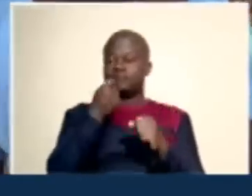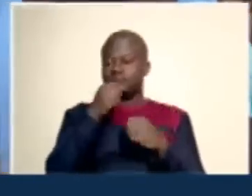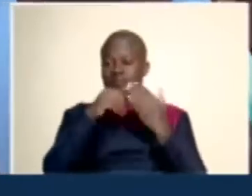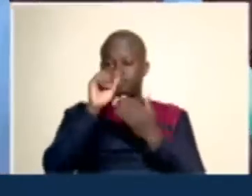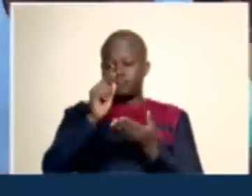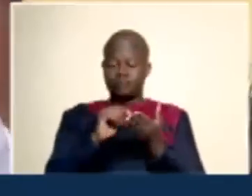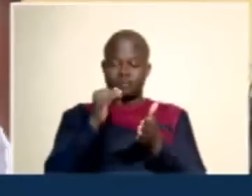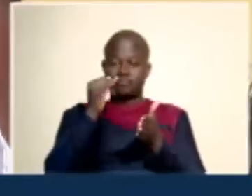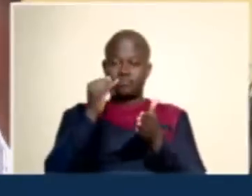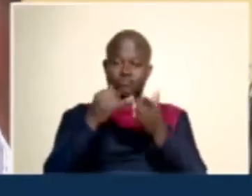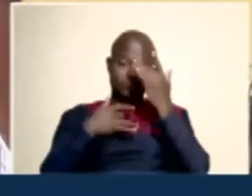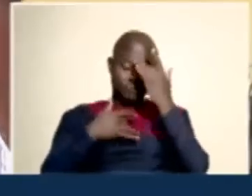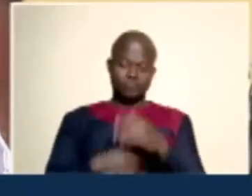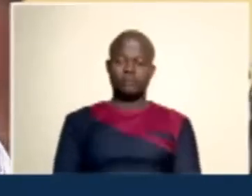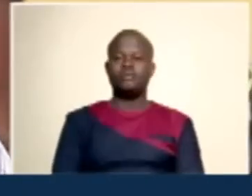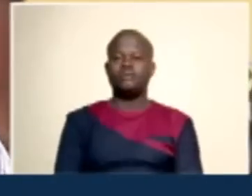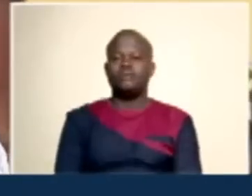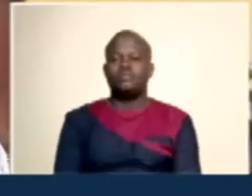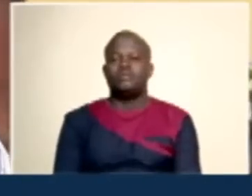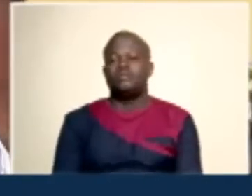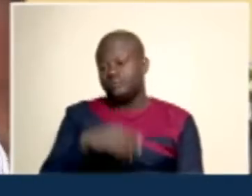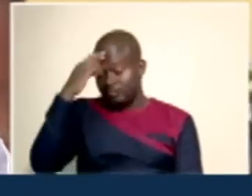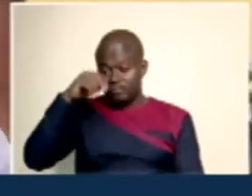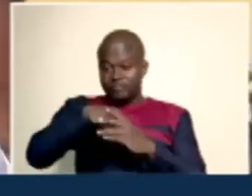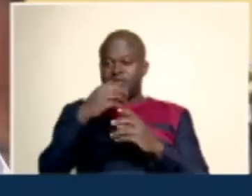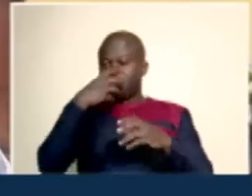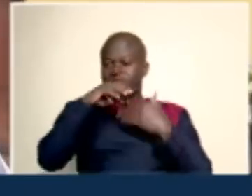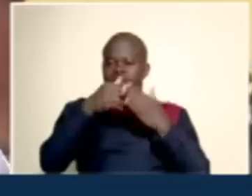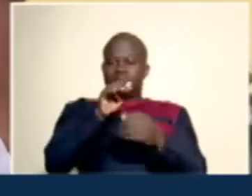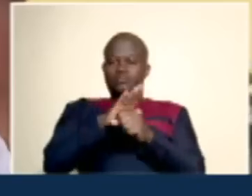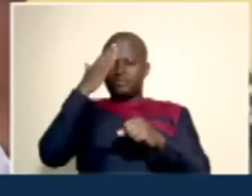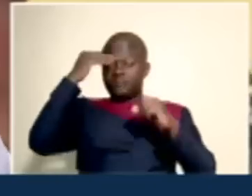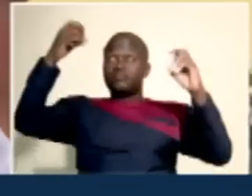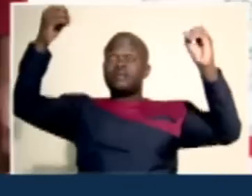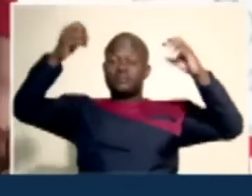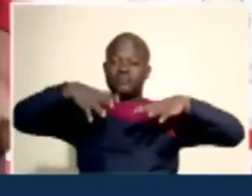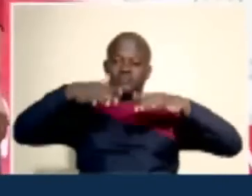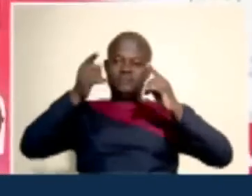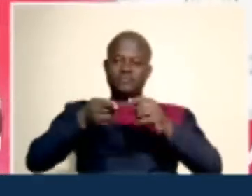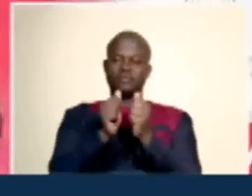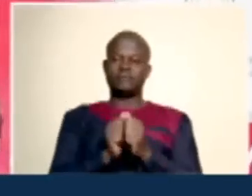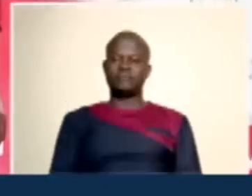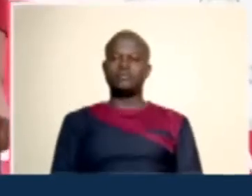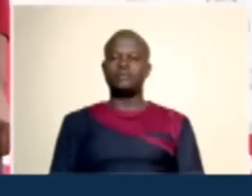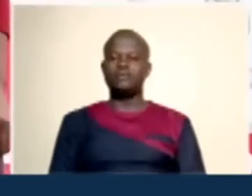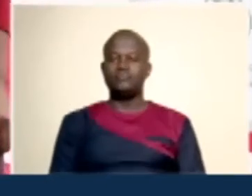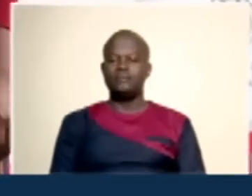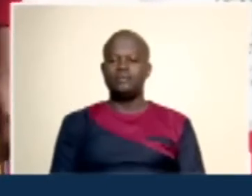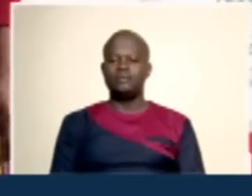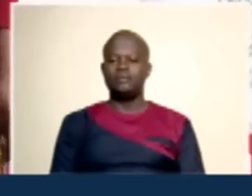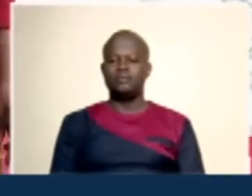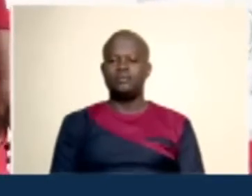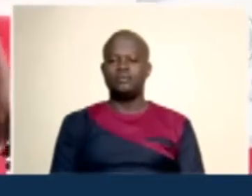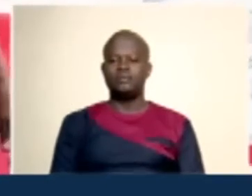ubukana bw'iki cyorezo impamvu nyine n'ahabagira ubushuhe bwinshi kubera iri zuba niho ritungukirerewe Jean Claude Mutuyezu mu